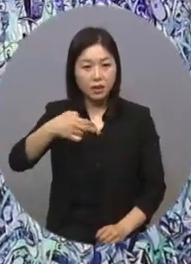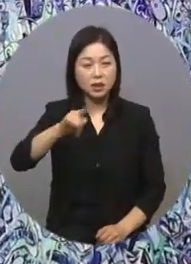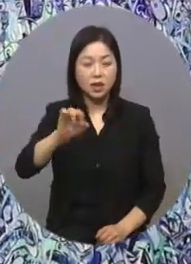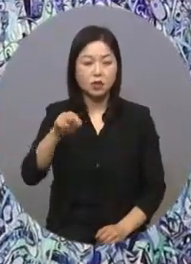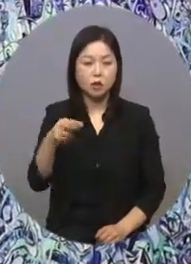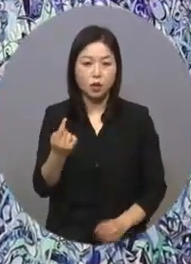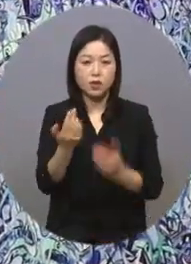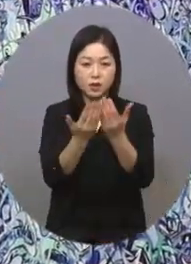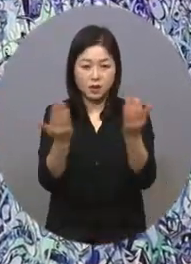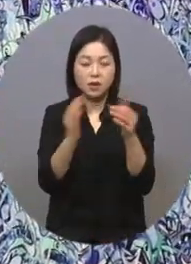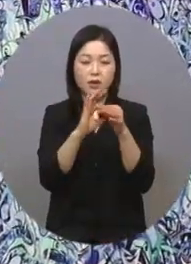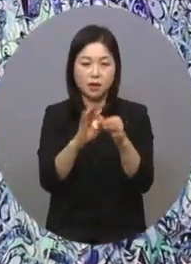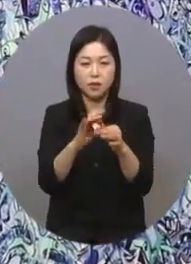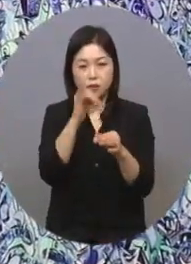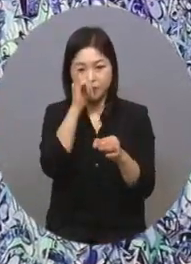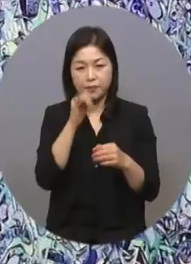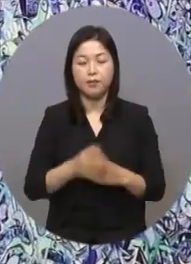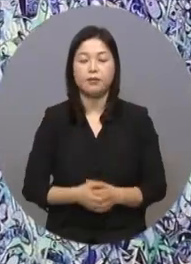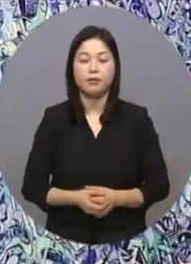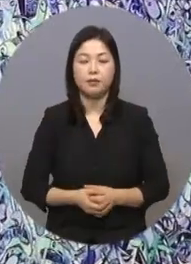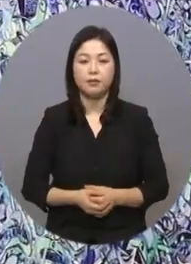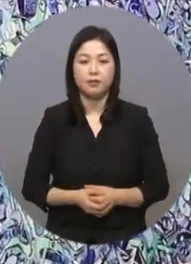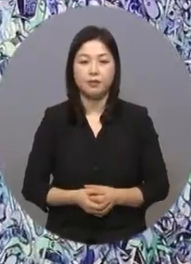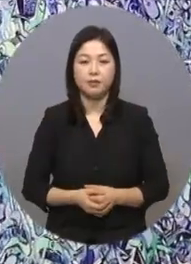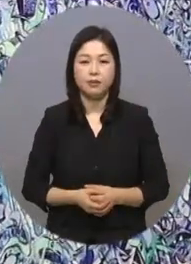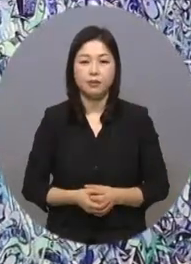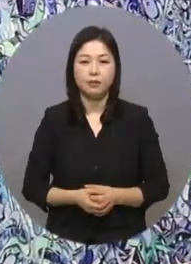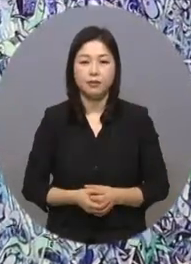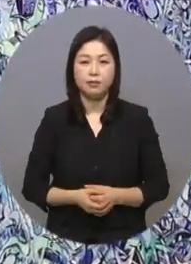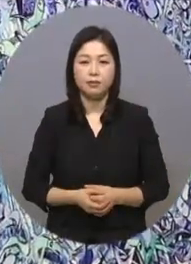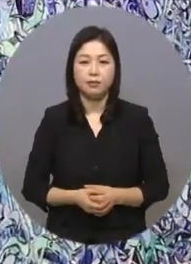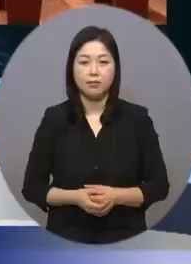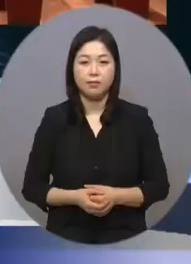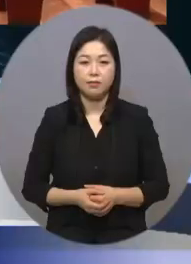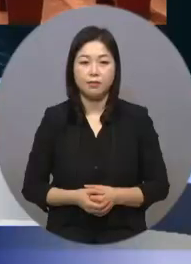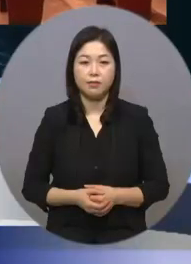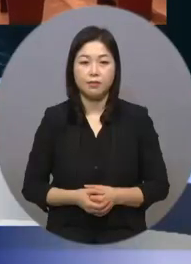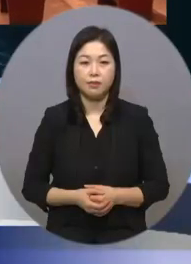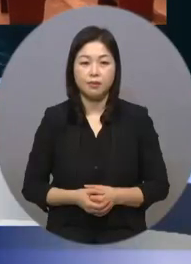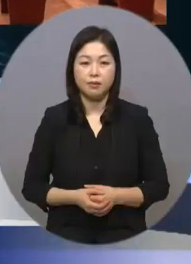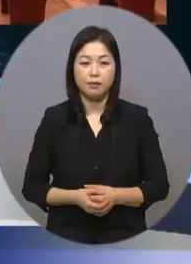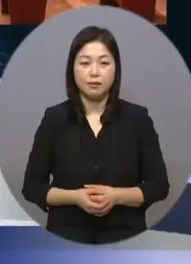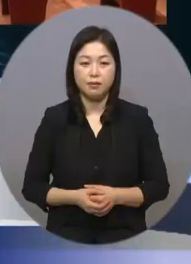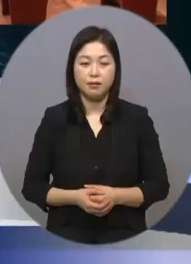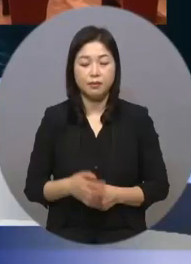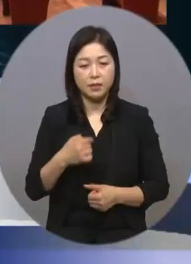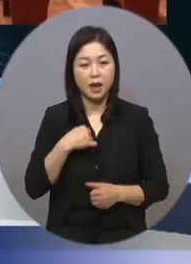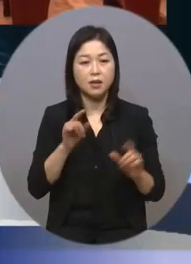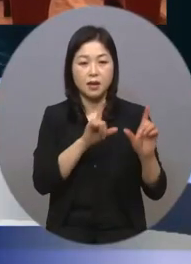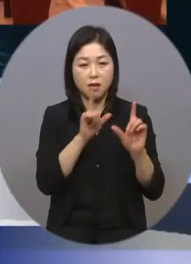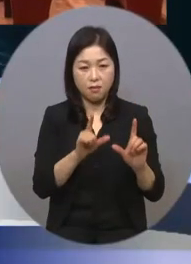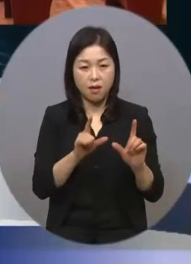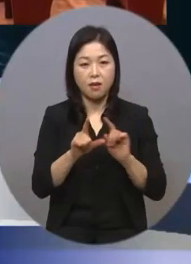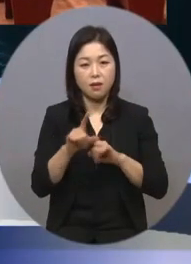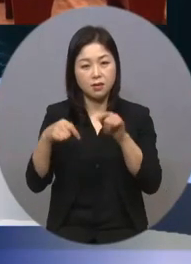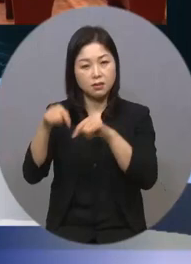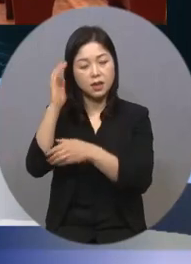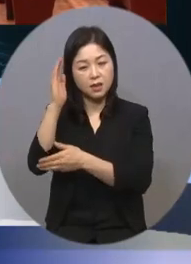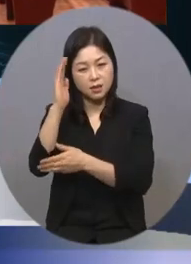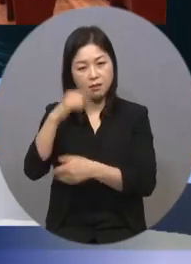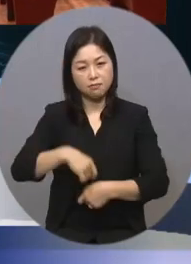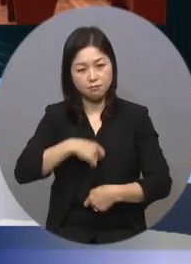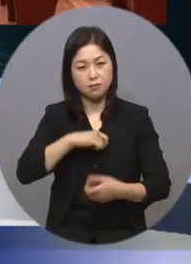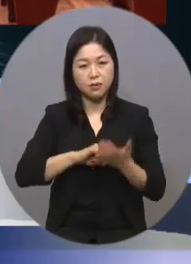전시실에서 계속됩니다. 복지TV 뉴스 이소영입니다. 자신의 삶과 정계 이야기를 진솔하게